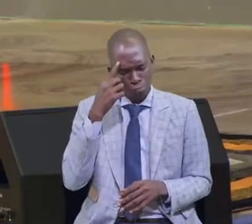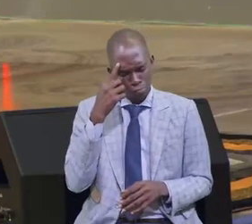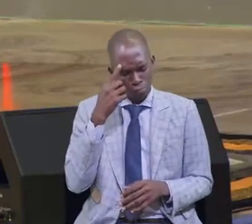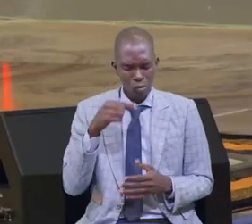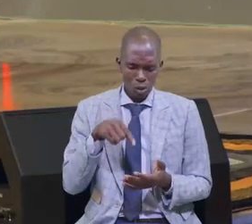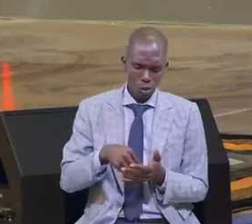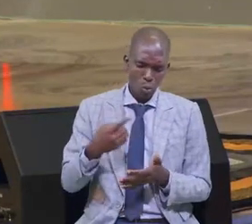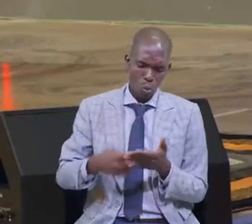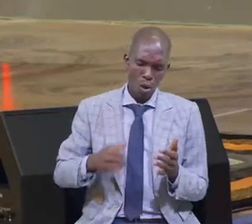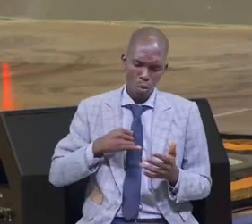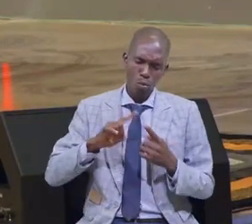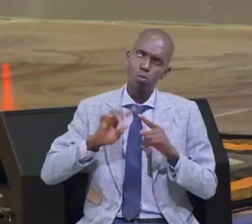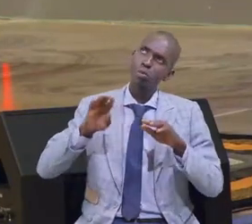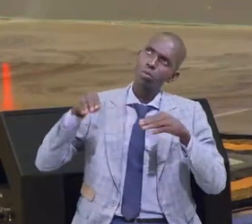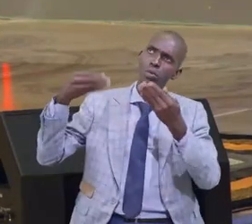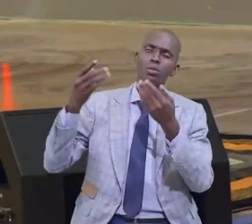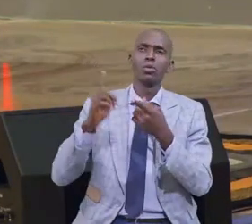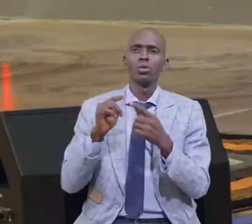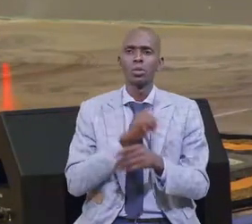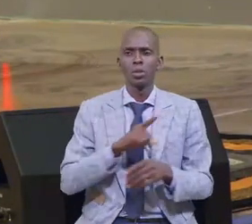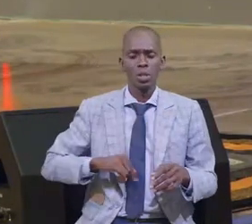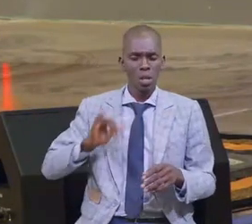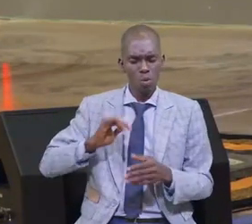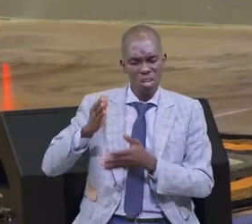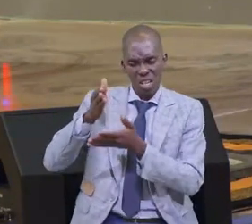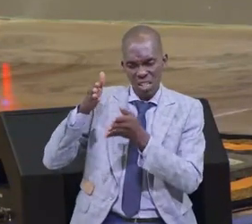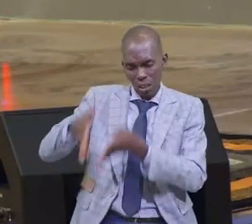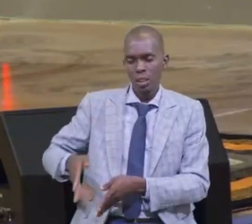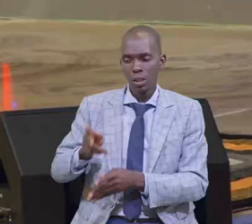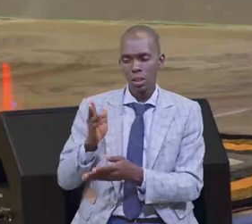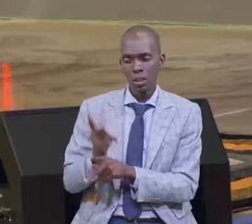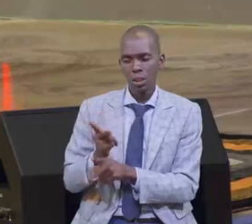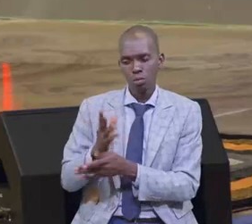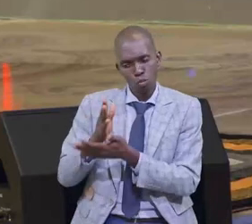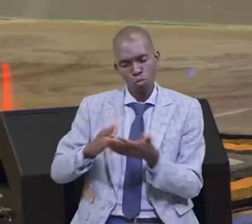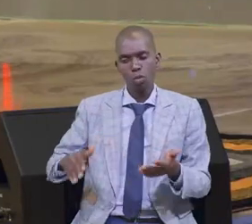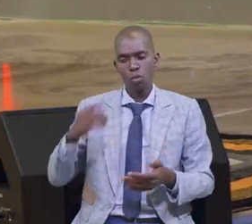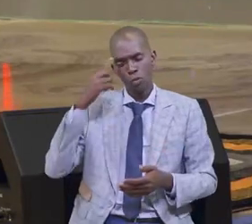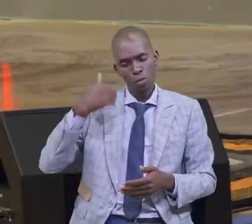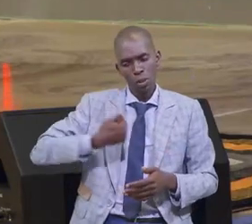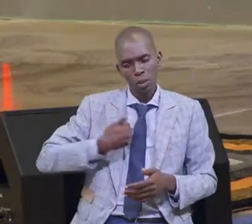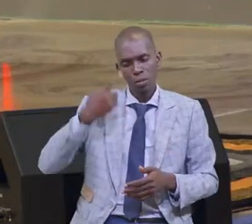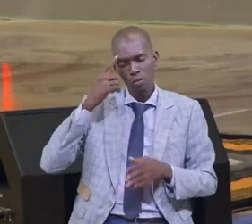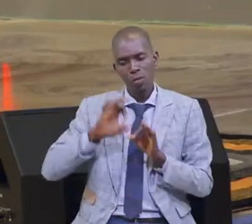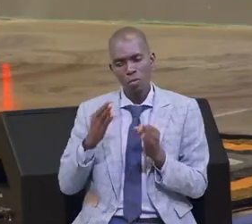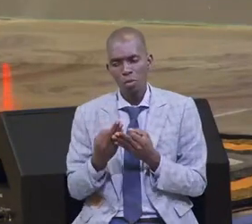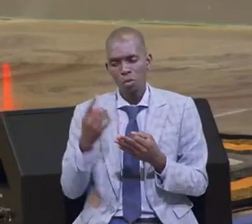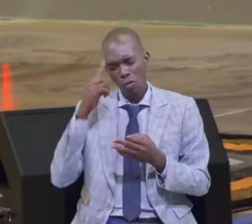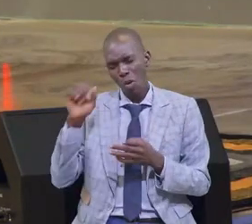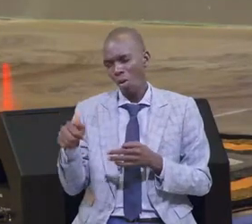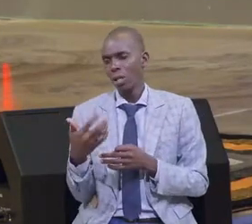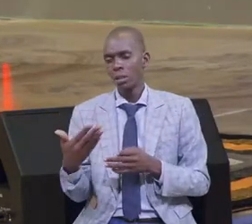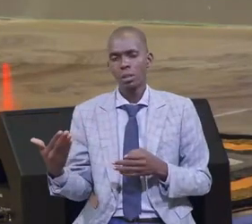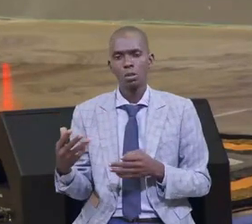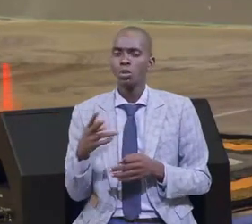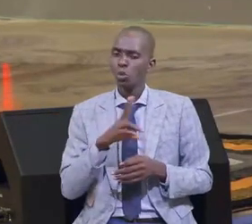S'il a bien mûri ses pensées, voici ce que je voudrais donner au Seigneur. Je vais garder le reste pour moi-même, pour ma famille, faire ceci et faire